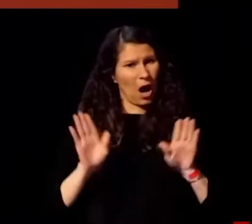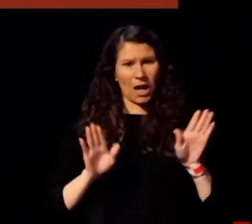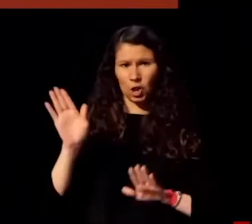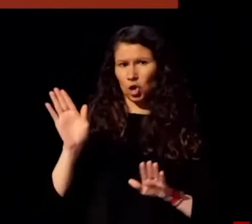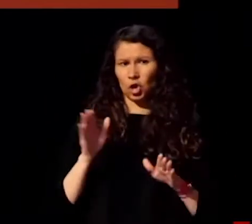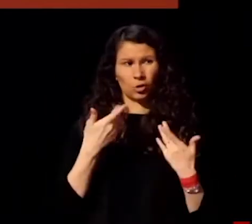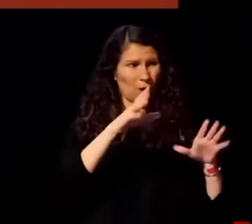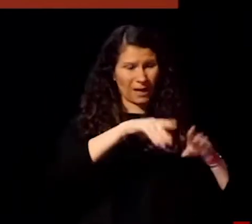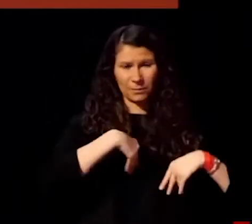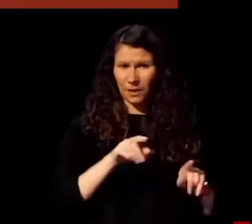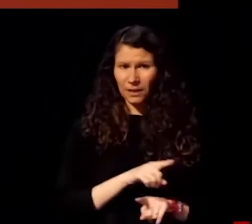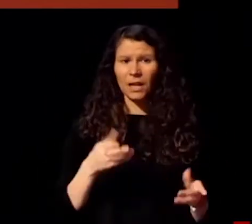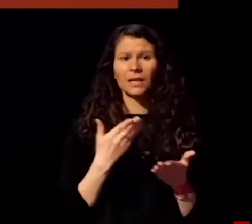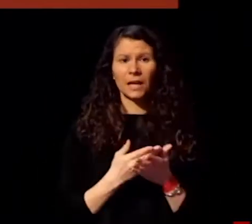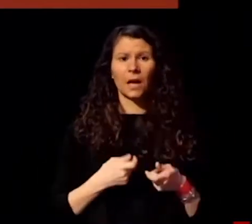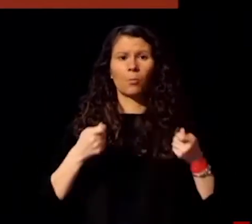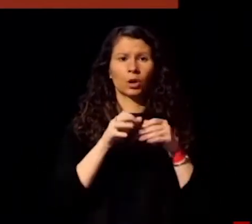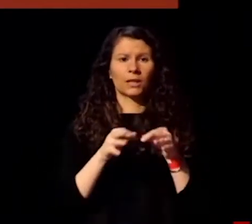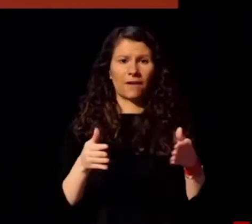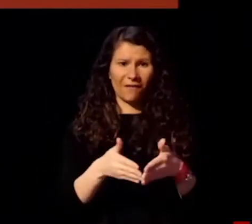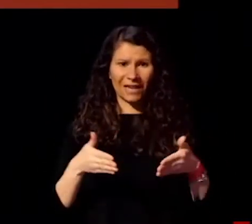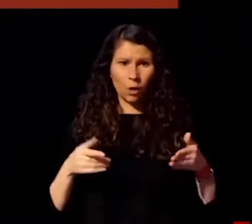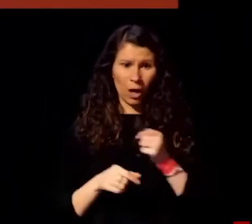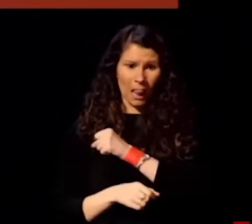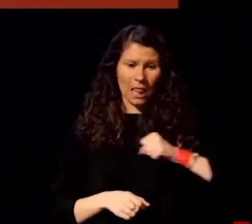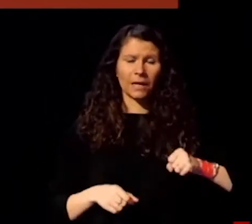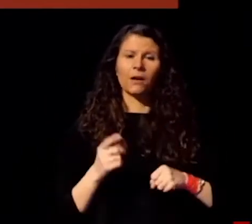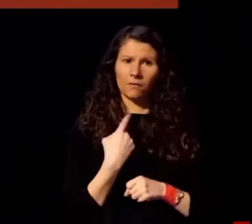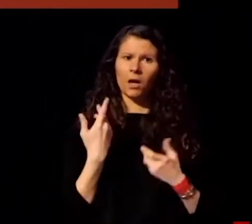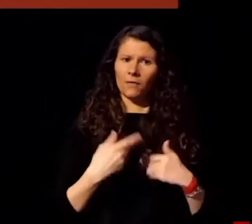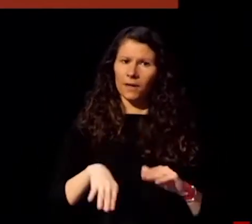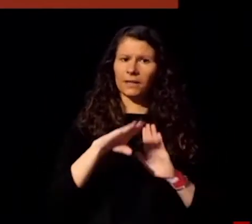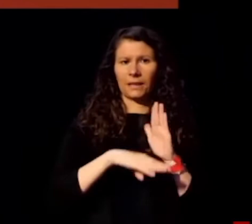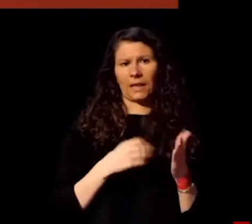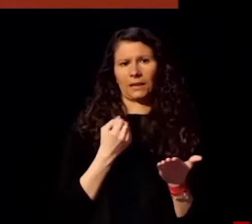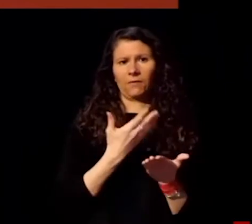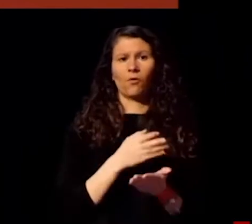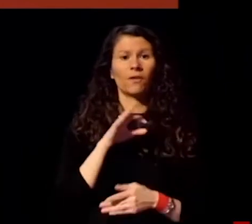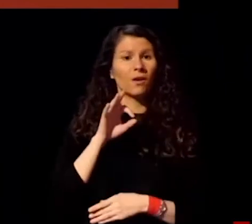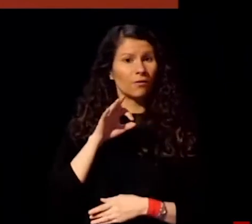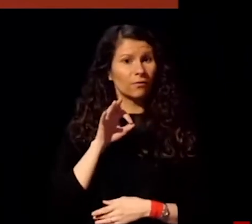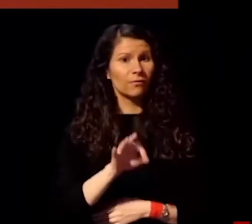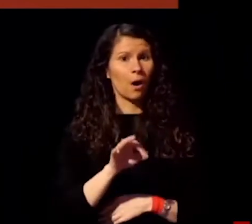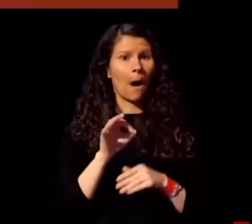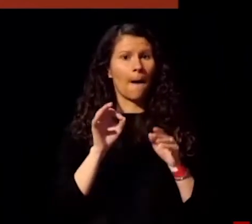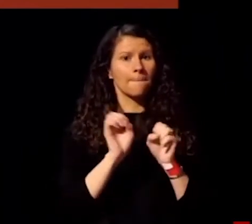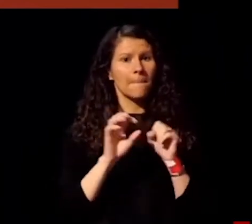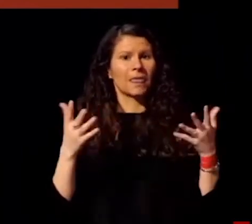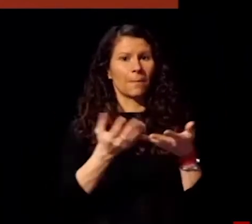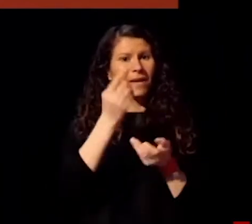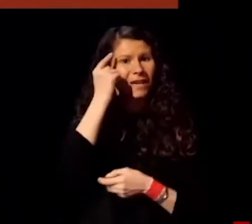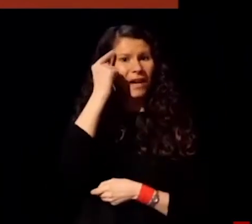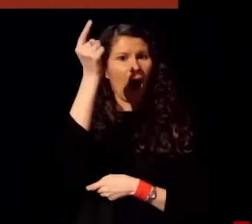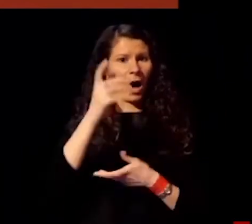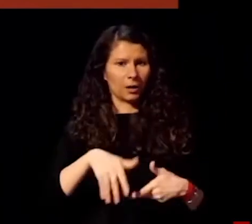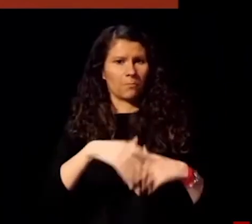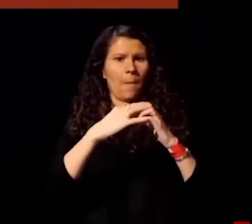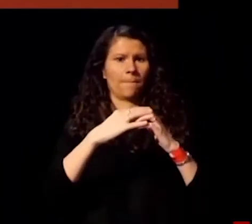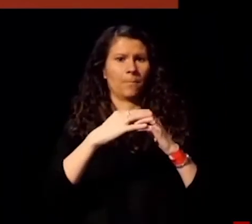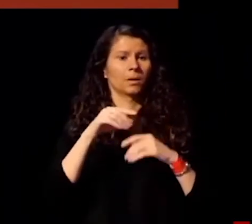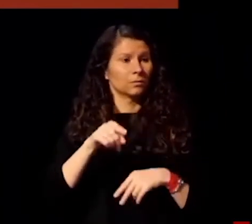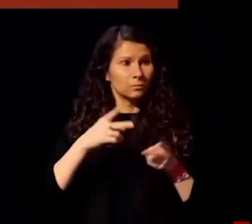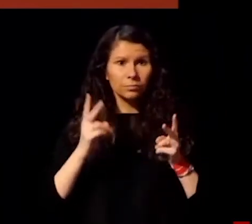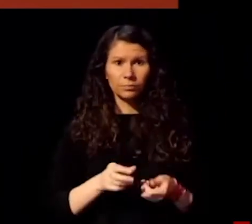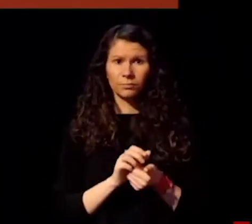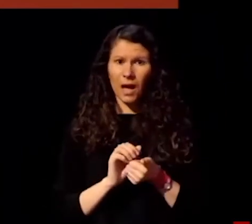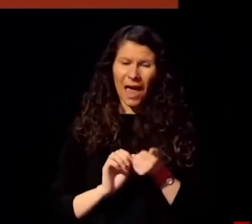die linke dazu ein gesetzentwurf für die schaffung eines pandemie rates eingebracht das ist sehr viel mehr als die